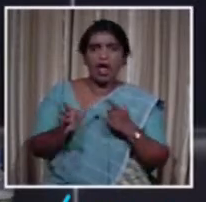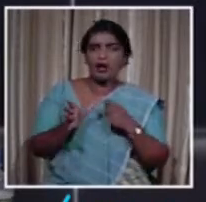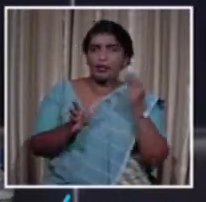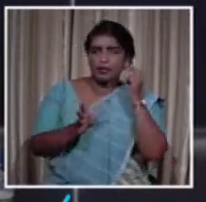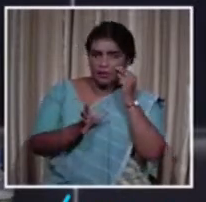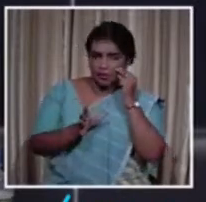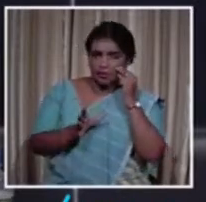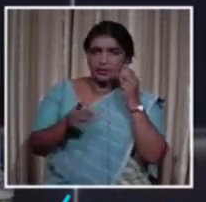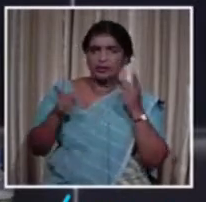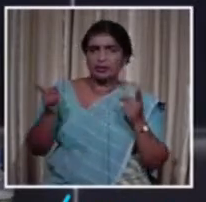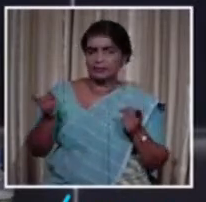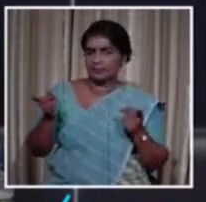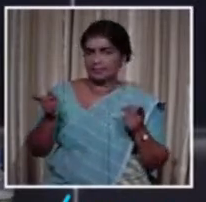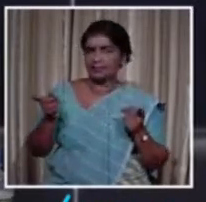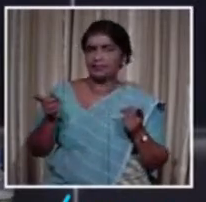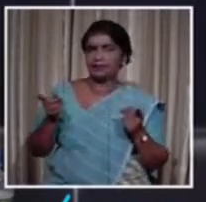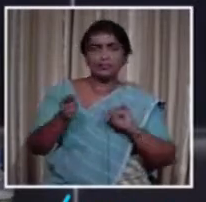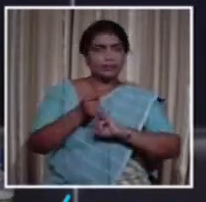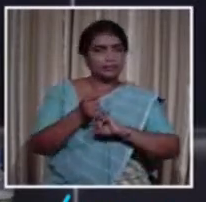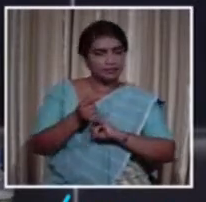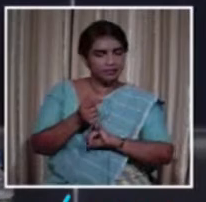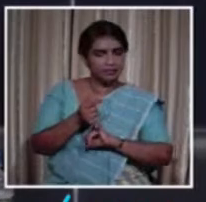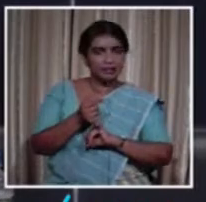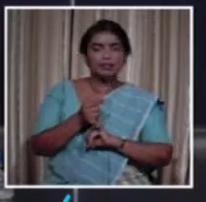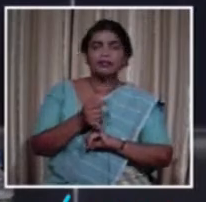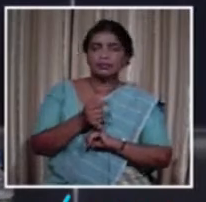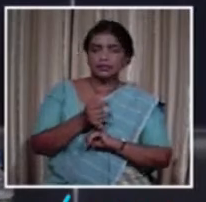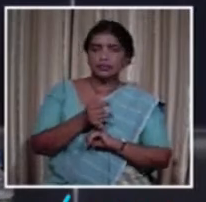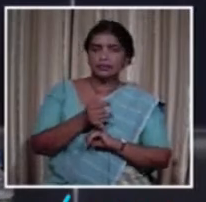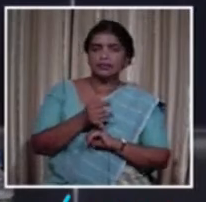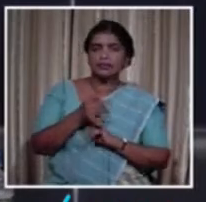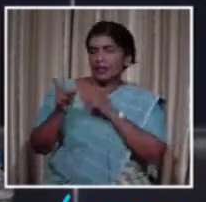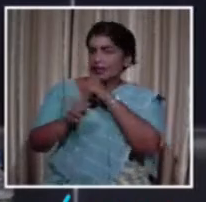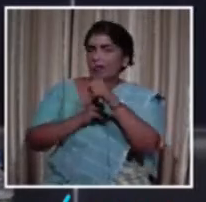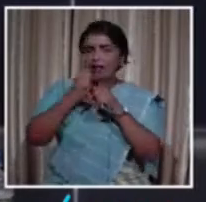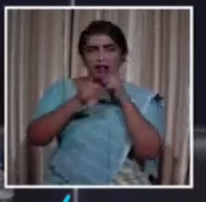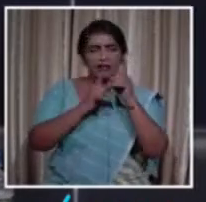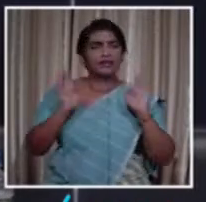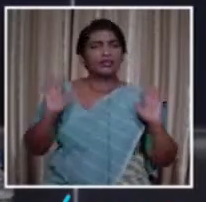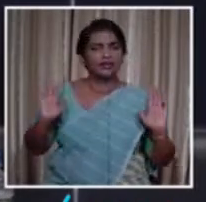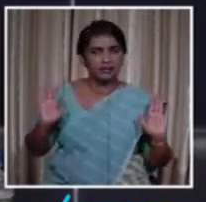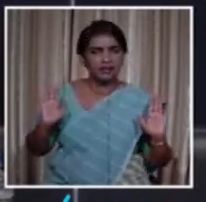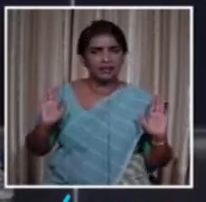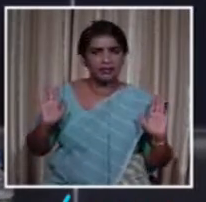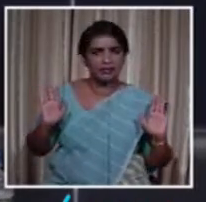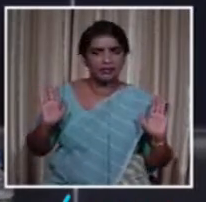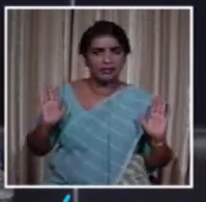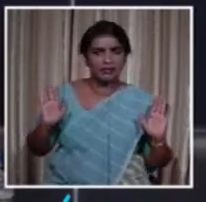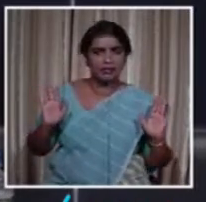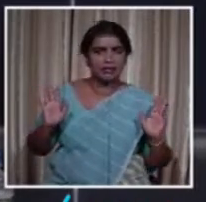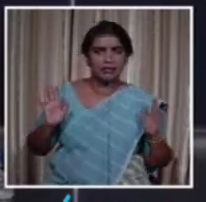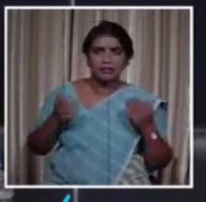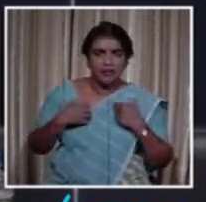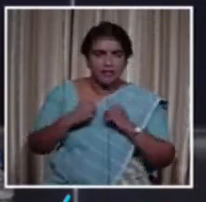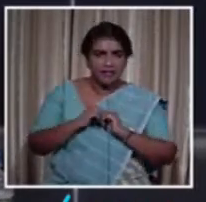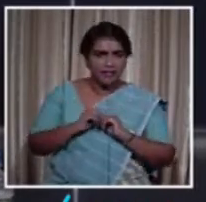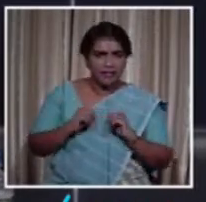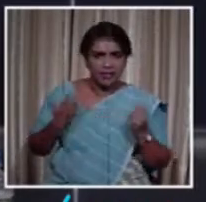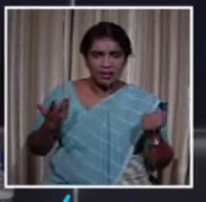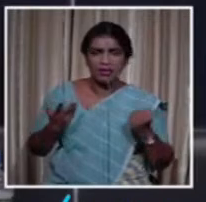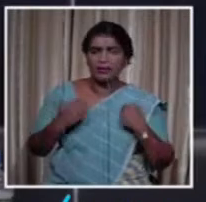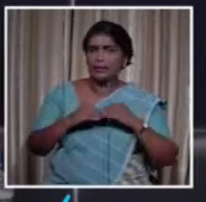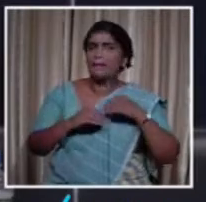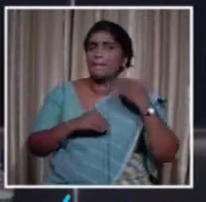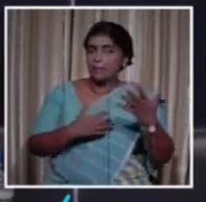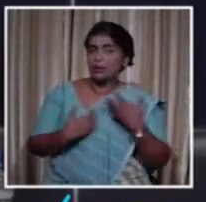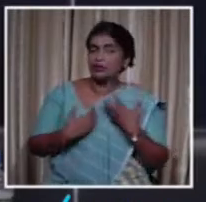දිසානායක මන්තුමා ශ්‍රීතරන් මන්ත්‍රීතුමා ඒ අය එක්ක විතරයි මම කතා කරේ මට උවමනාවක් නැහැ ඊට පස්සේ උවමනා